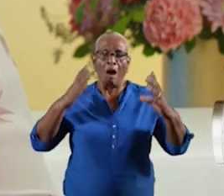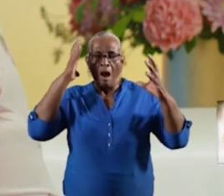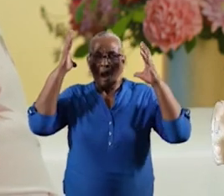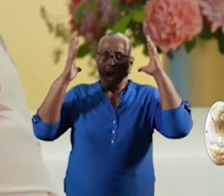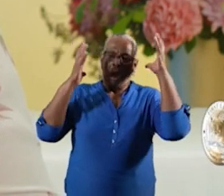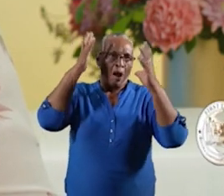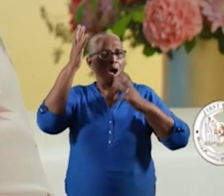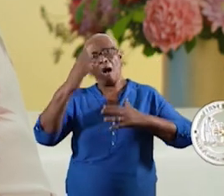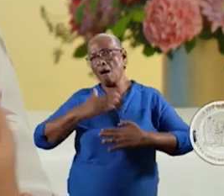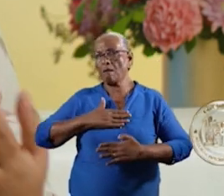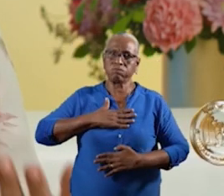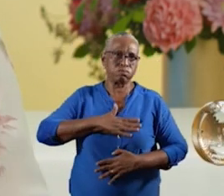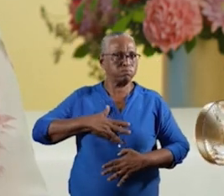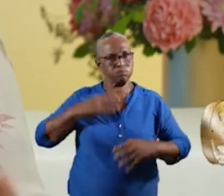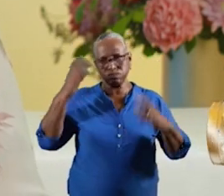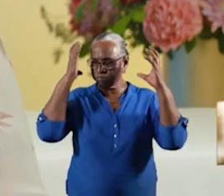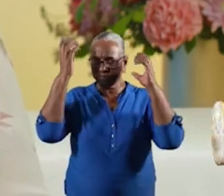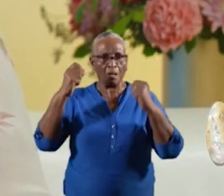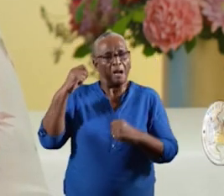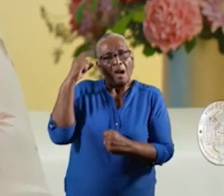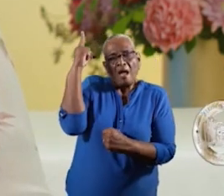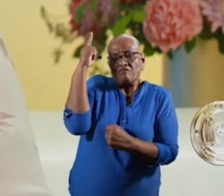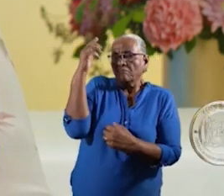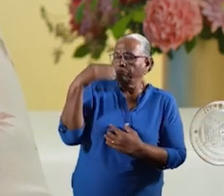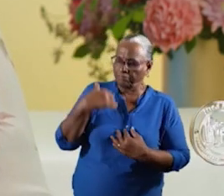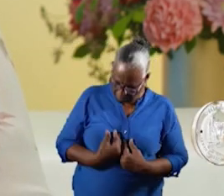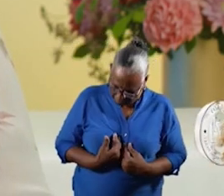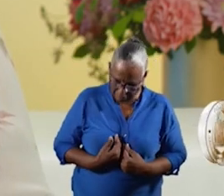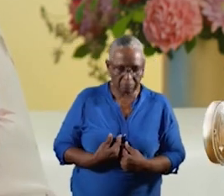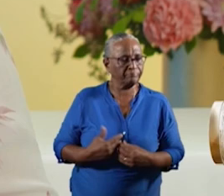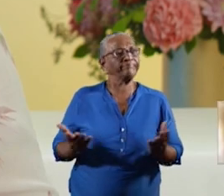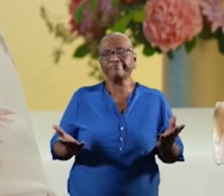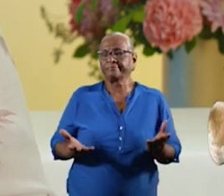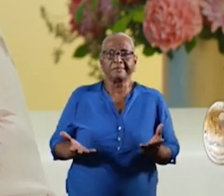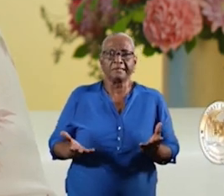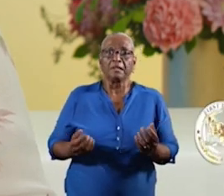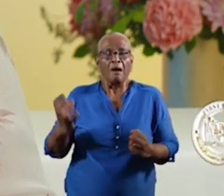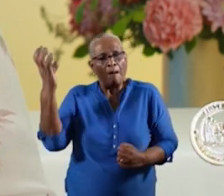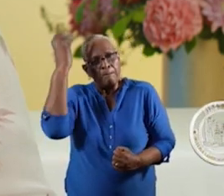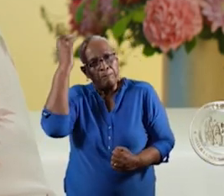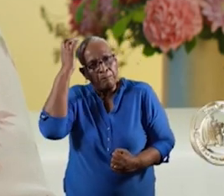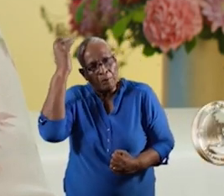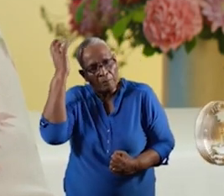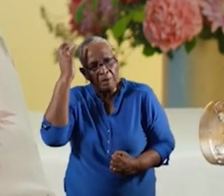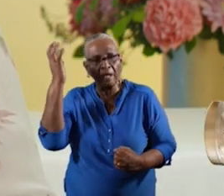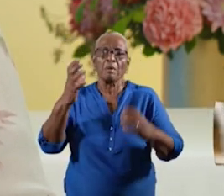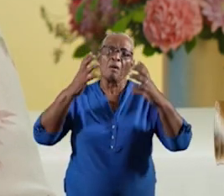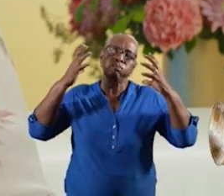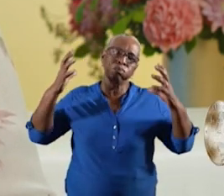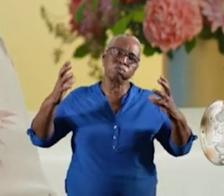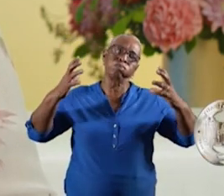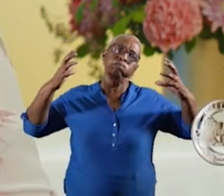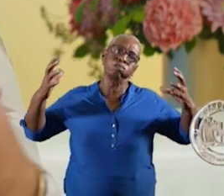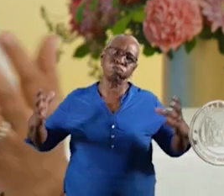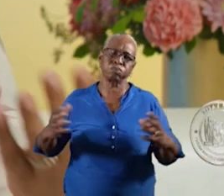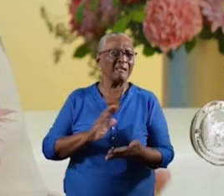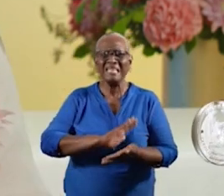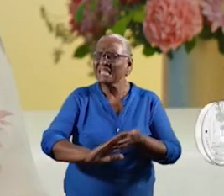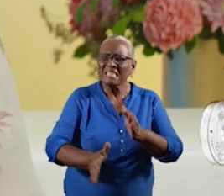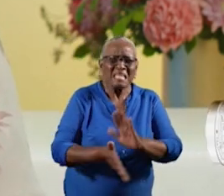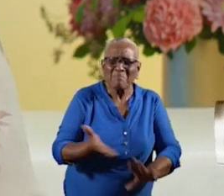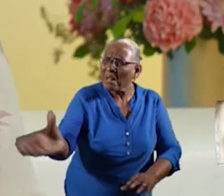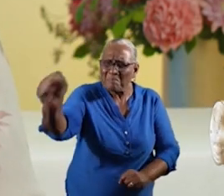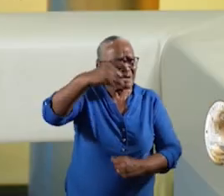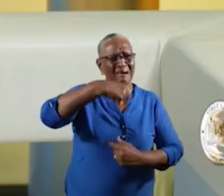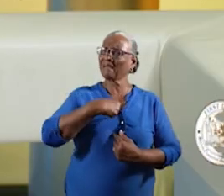van wanhoop en dat je het niet meer ziet zitten in het leven. Dat problemen eindeloos lijken en niemand